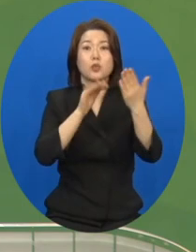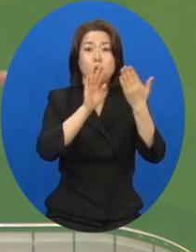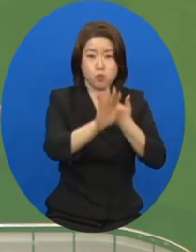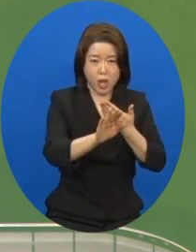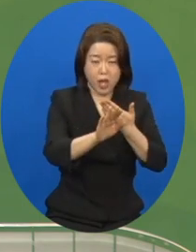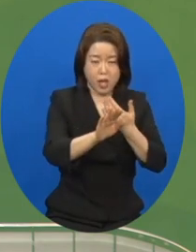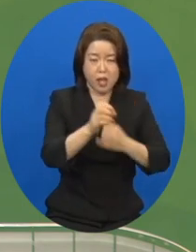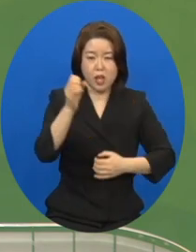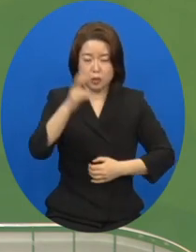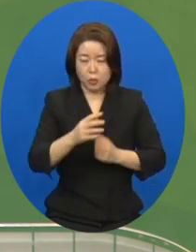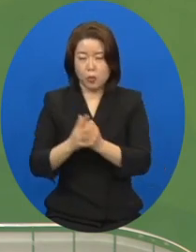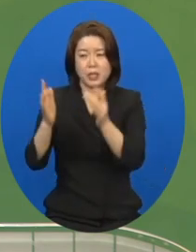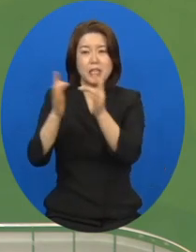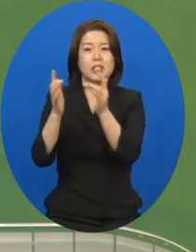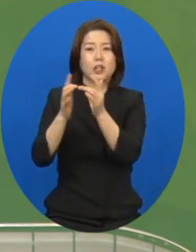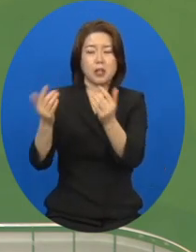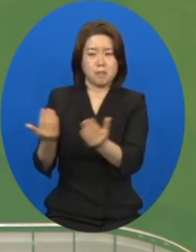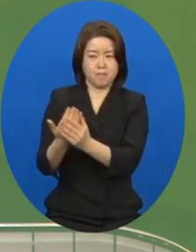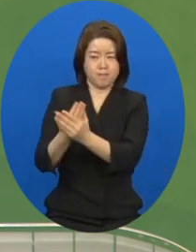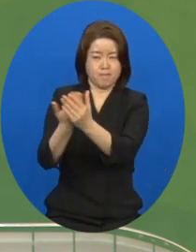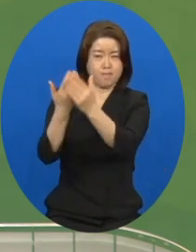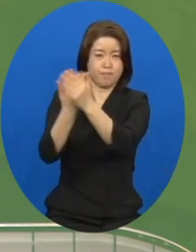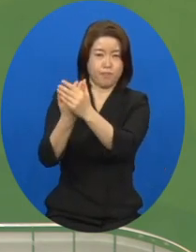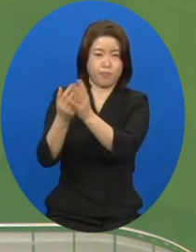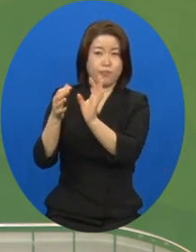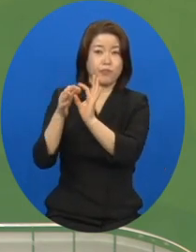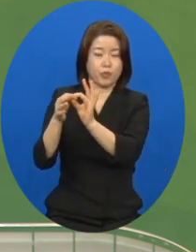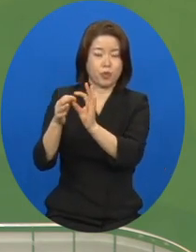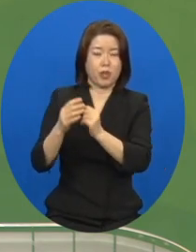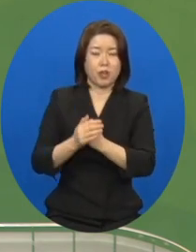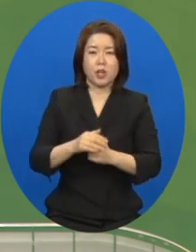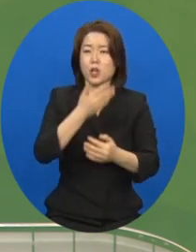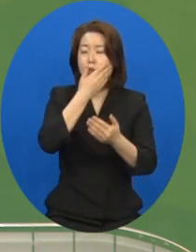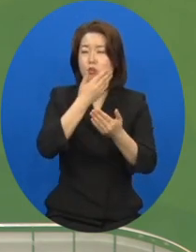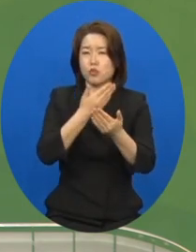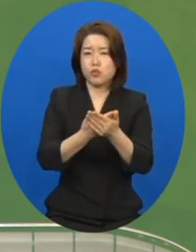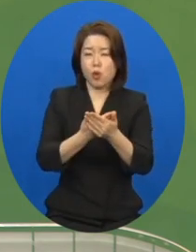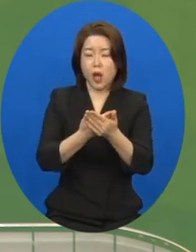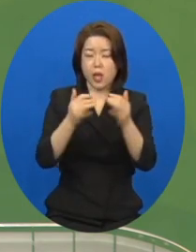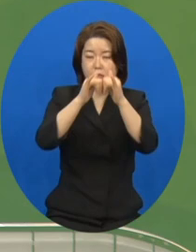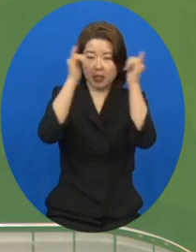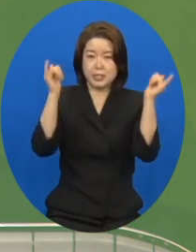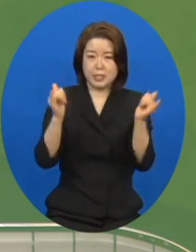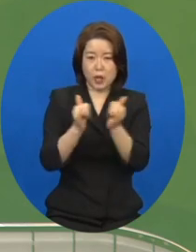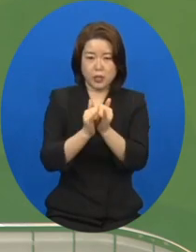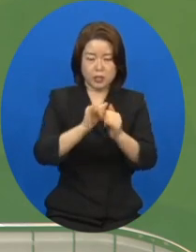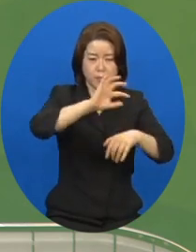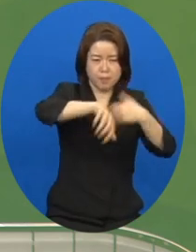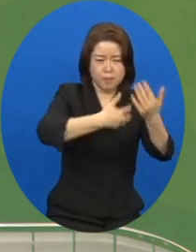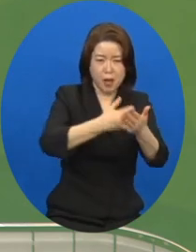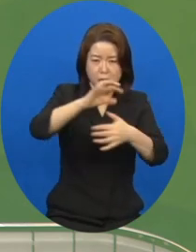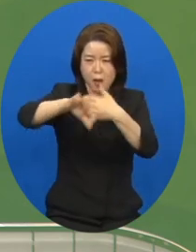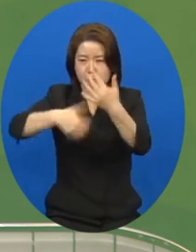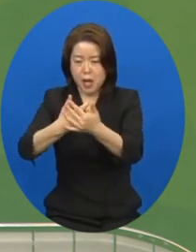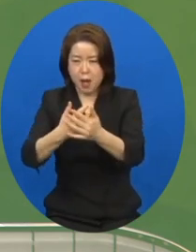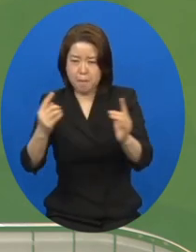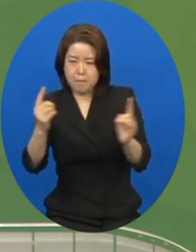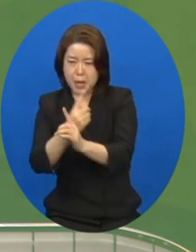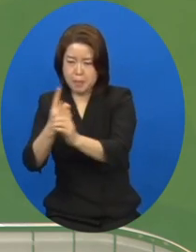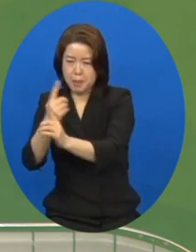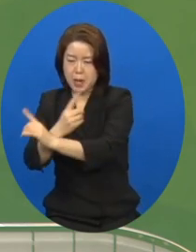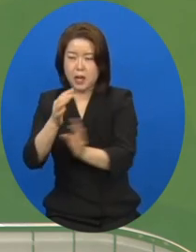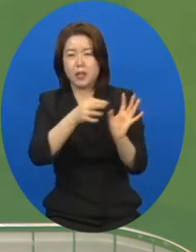인터넷 발달로 인해서 중요한 어떤 큰 사회적인 격변기가 계속